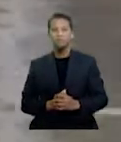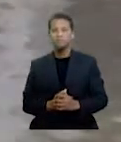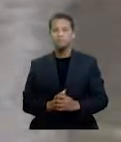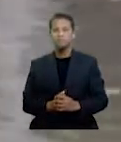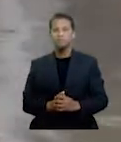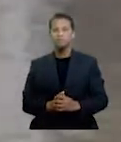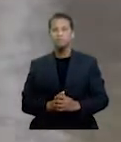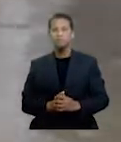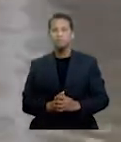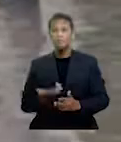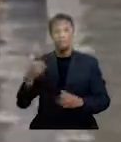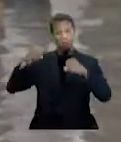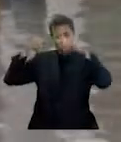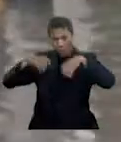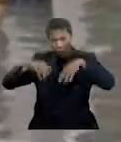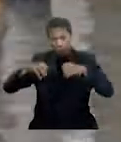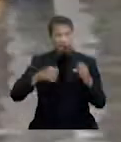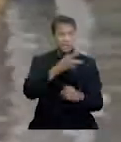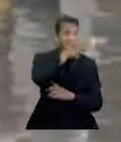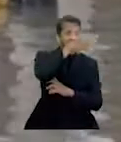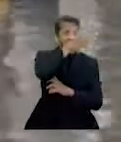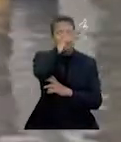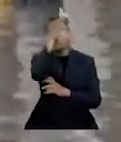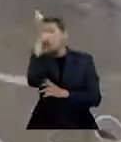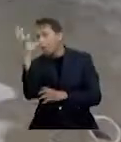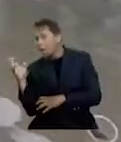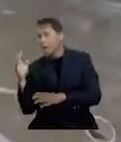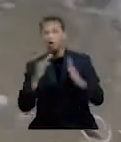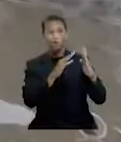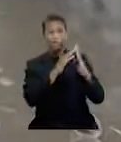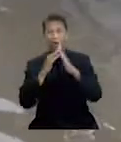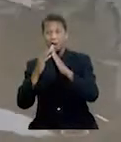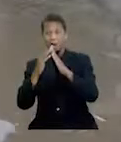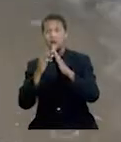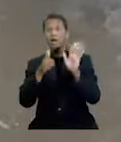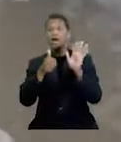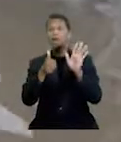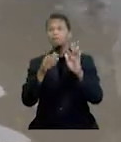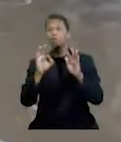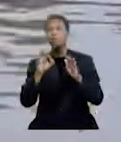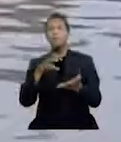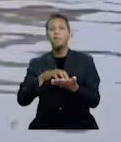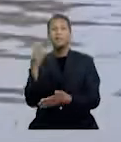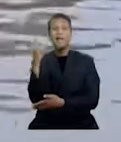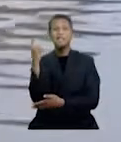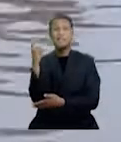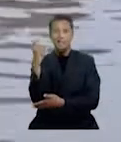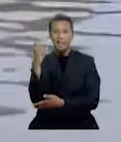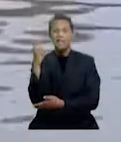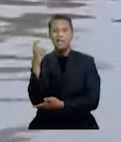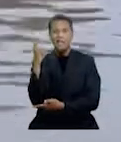Hujan deras sejak siang hingga Sabtu sore membuat 60 rumah di Kampung Bulak, Pondok Aren, Tangerang Selatan terendam banjir setinggi 40